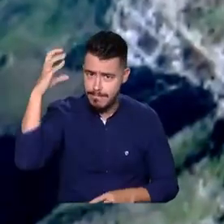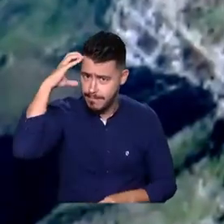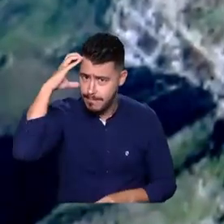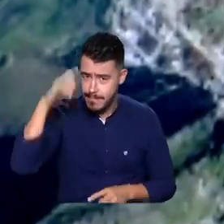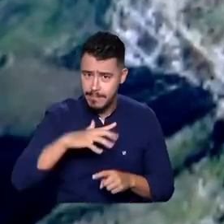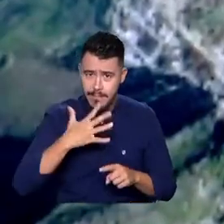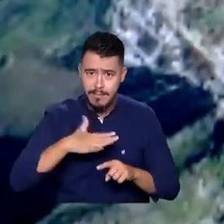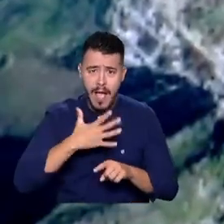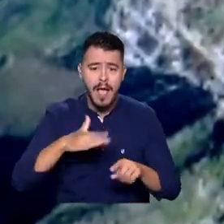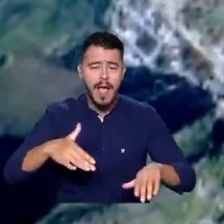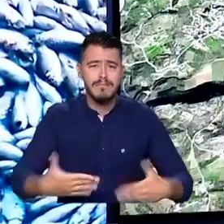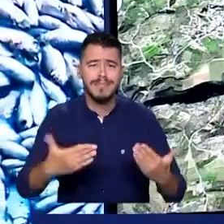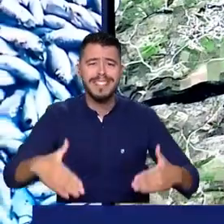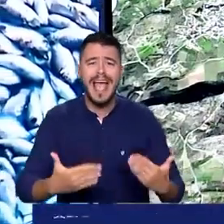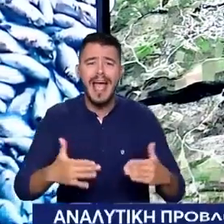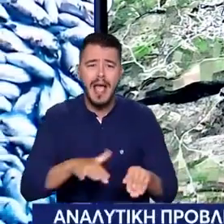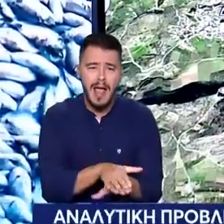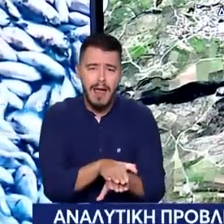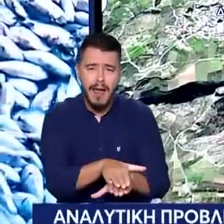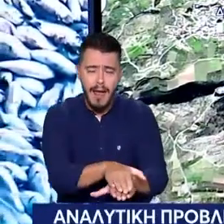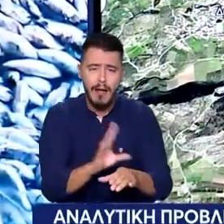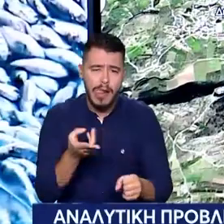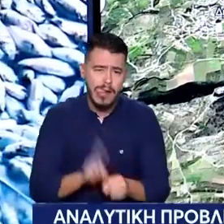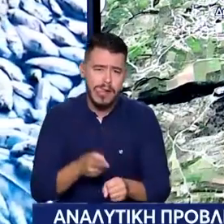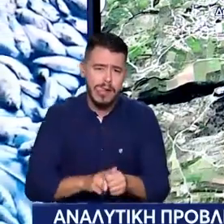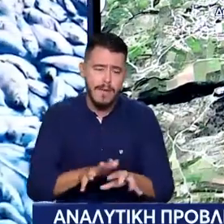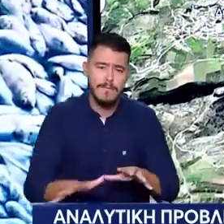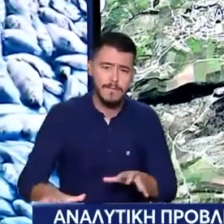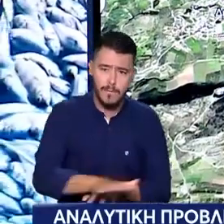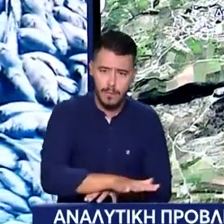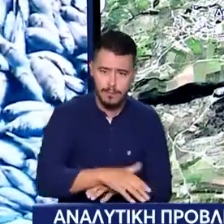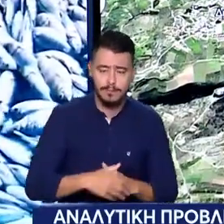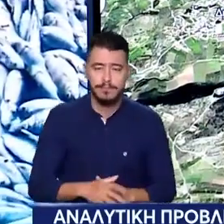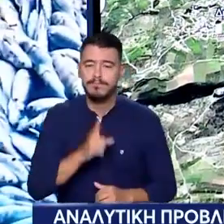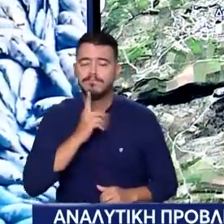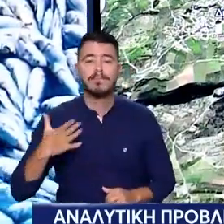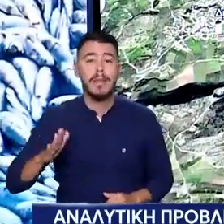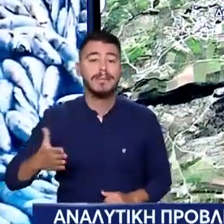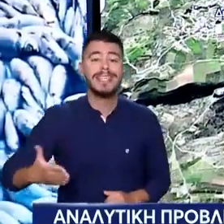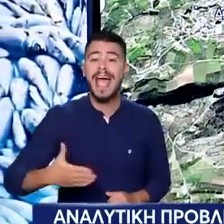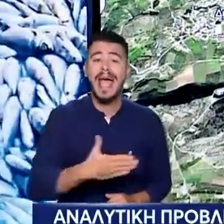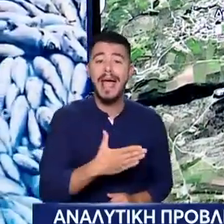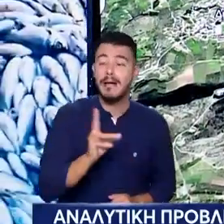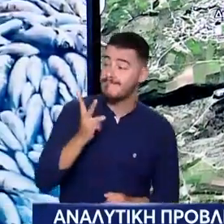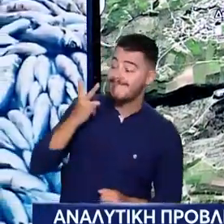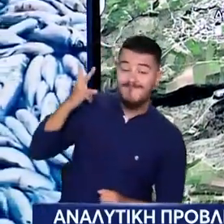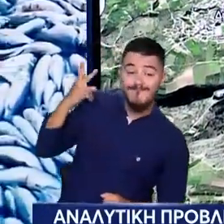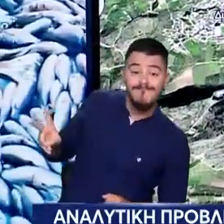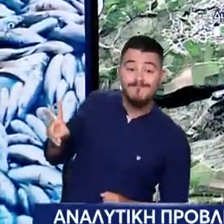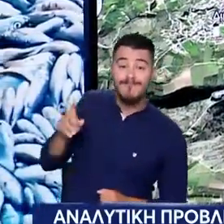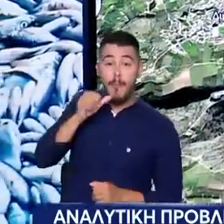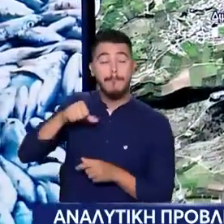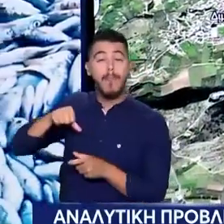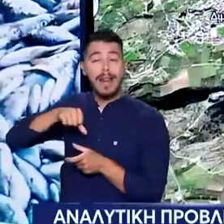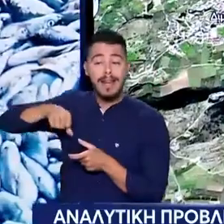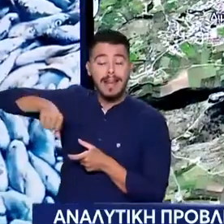να έχουν πλημμυρίσει το λιμάνι. Στην ουσία, τι συνέβη. Τα ψάρια αυτά, που είναι ψάρια του γλυκού νερού, βρίσκονταν πιο